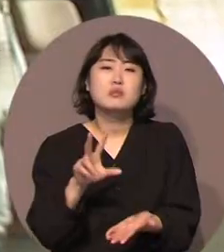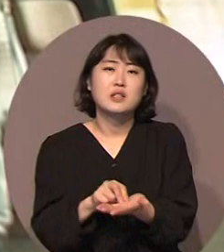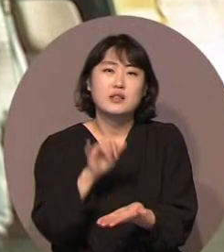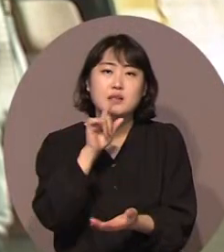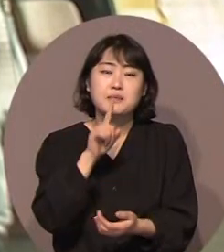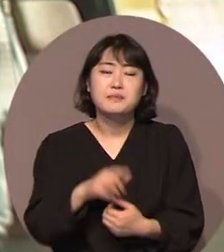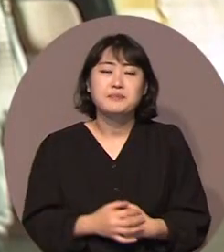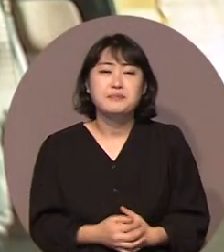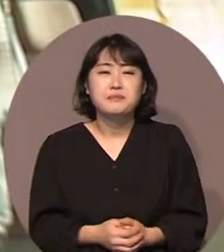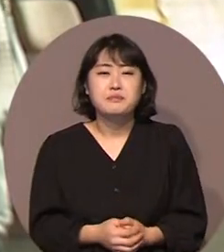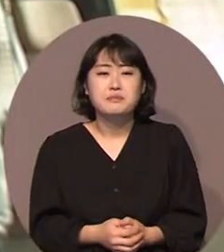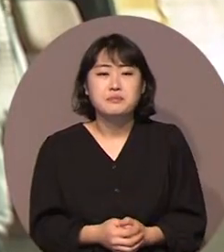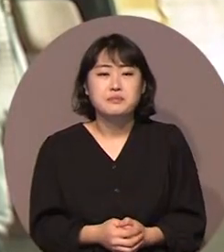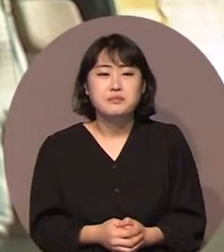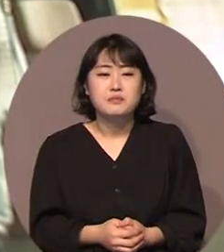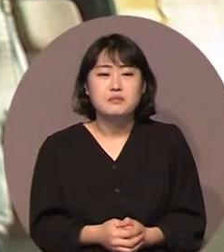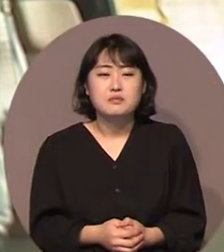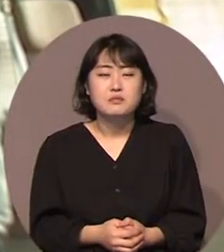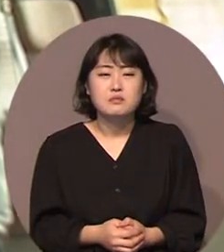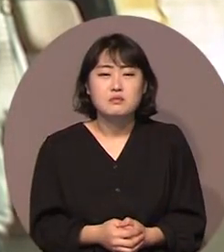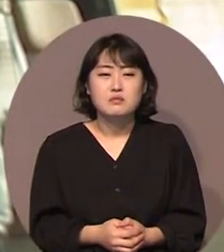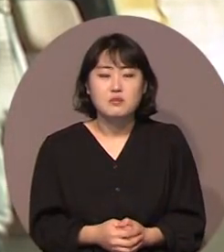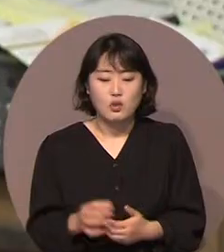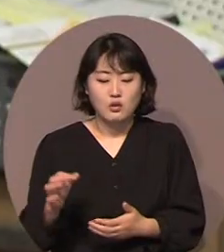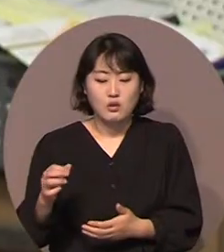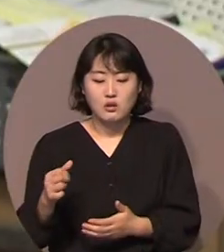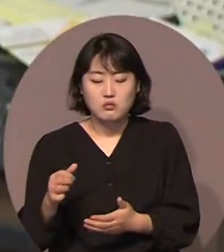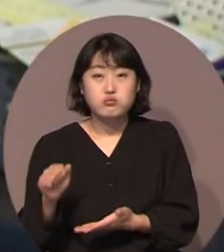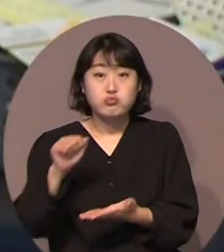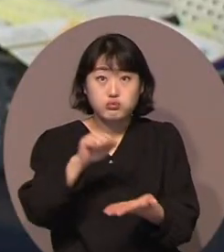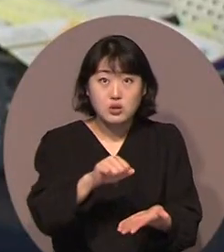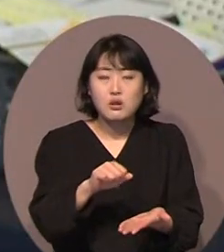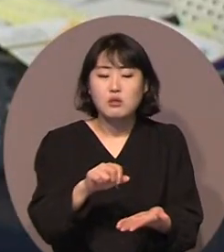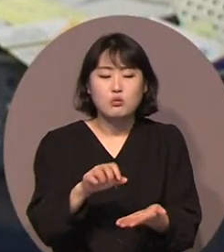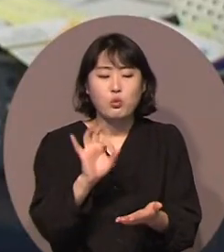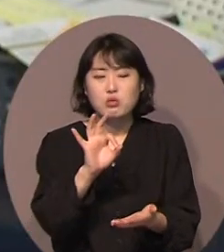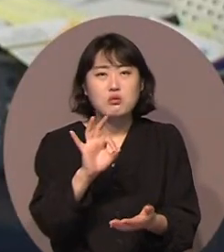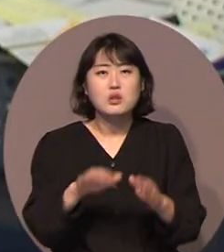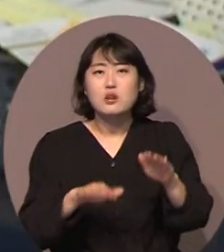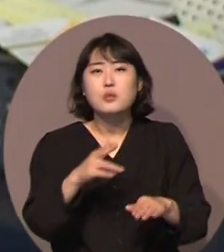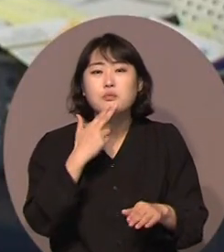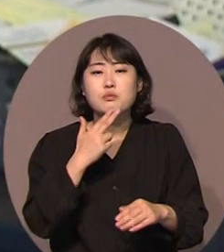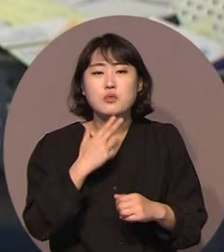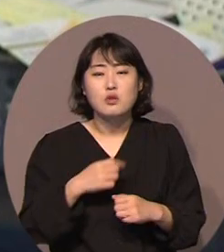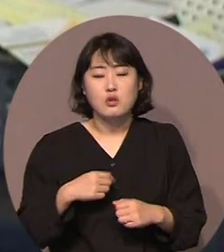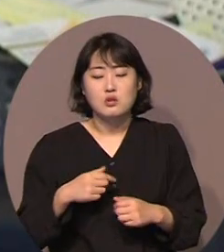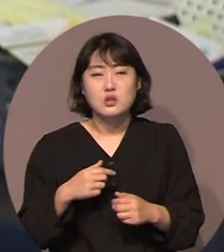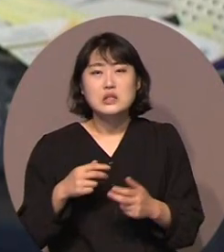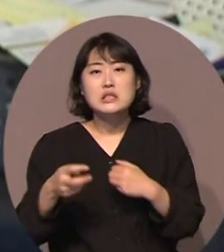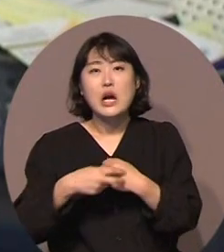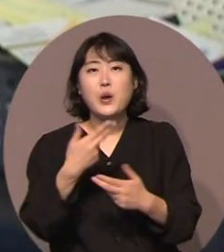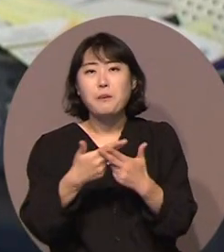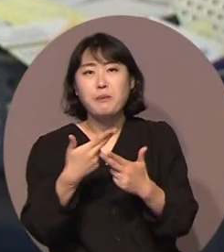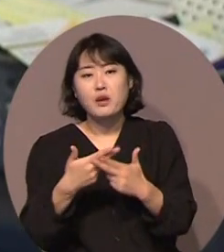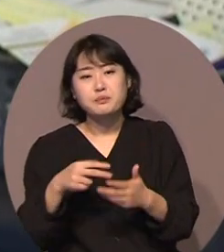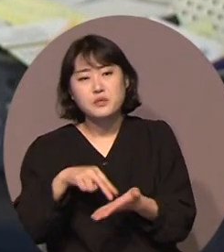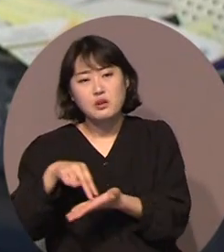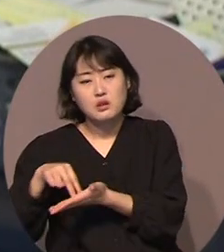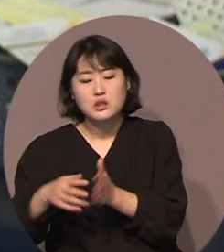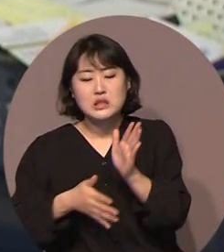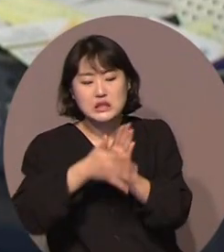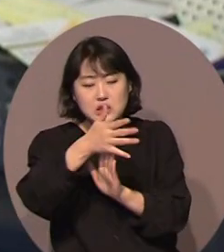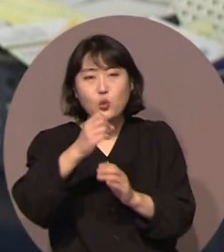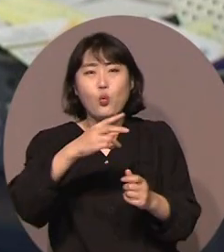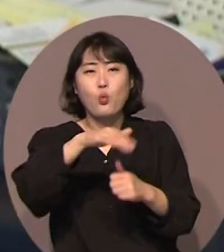주고 나선 나머지 이제 비용은 변동이 없는 걸로 알고 있습니다 그래서 저희 의사회 입장에서는 시와 환경부에